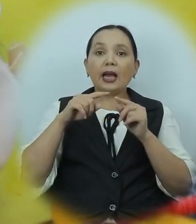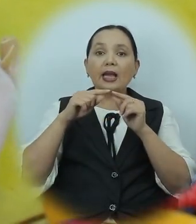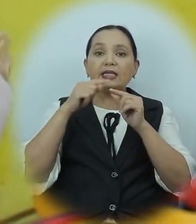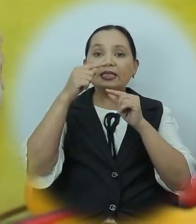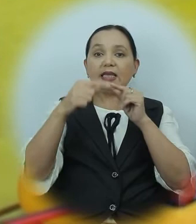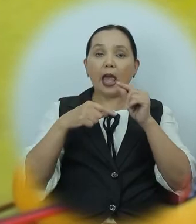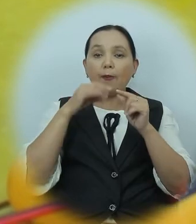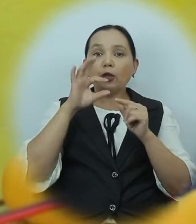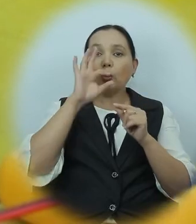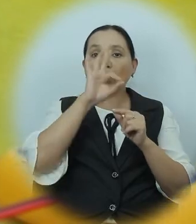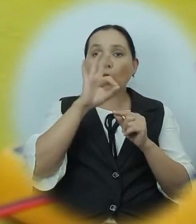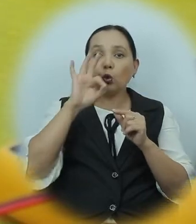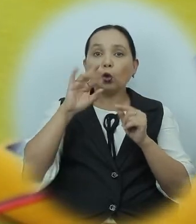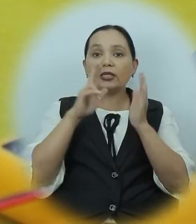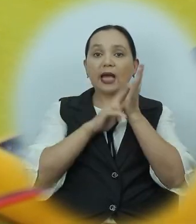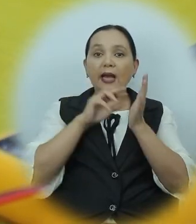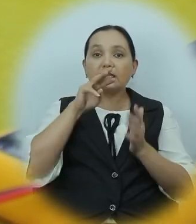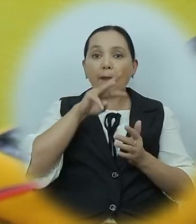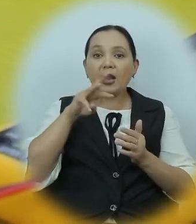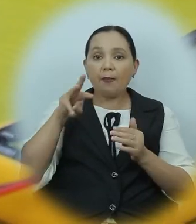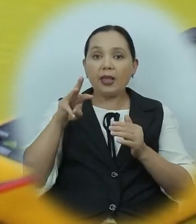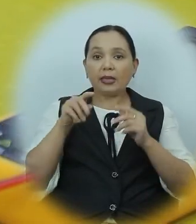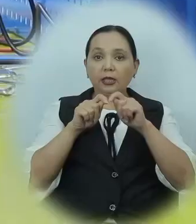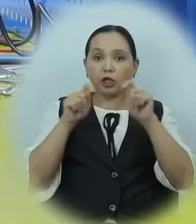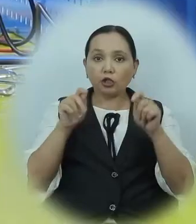0,08 mm'ni tashkil qiladi.